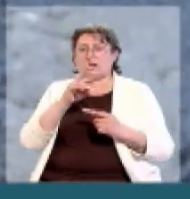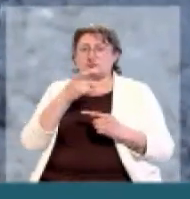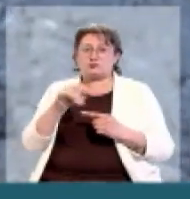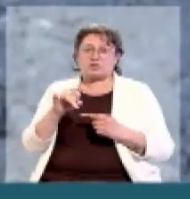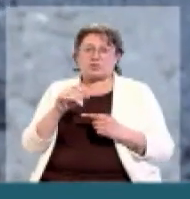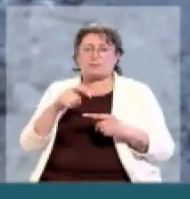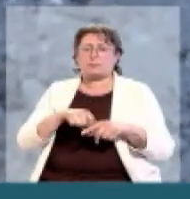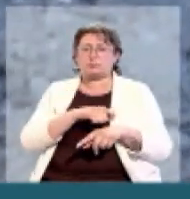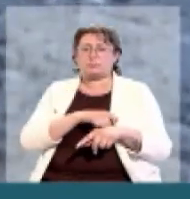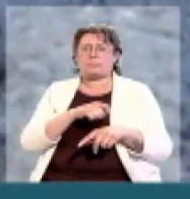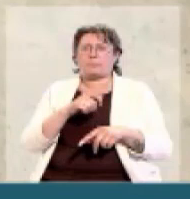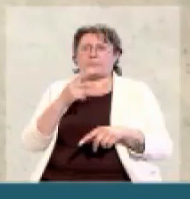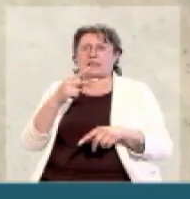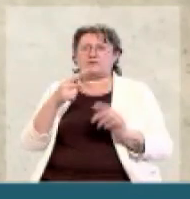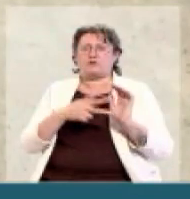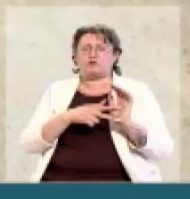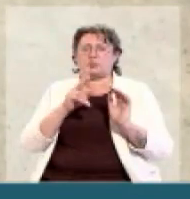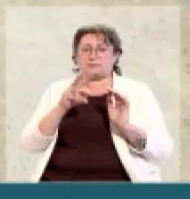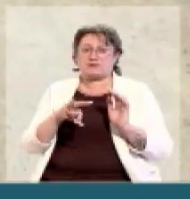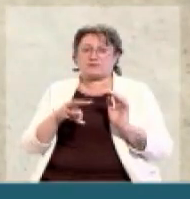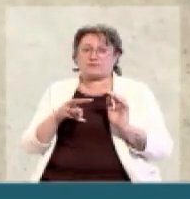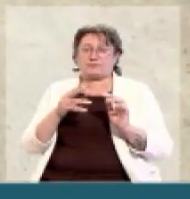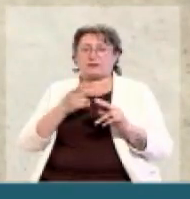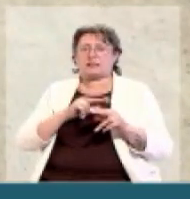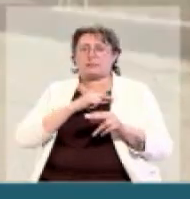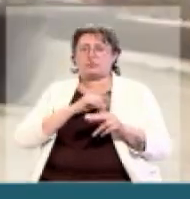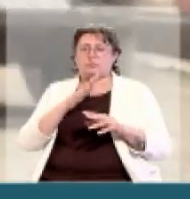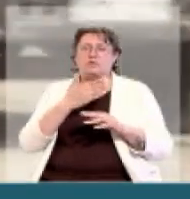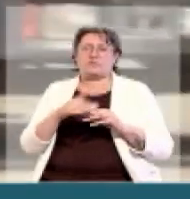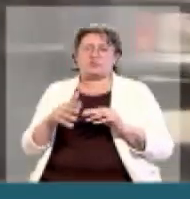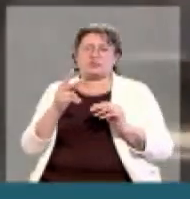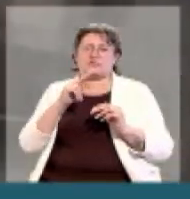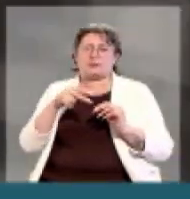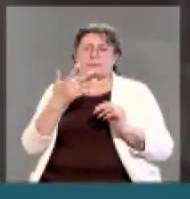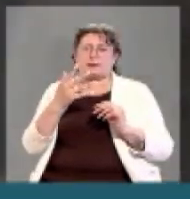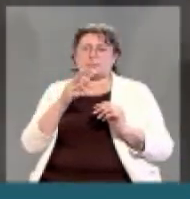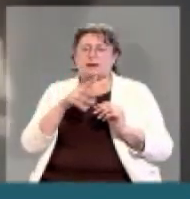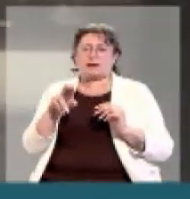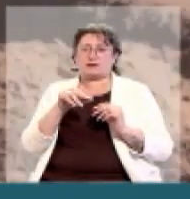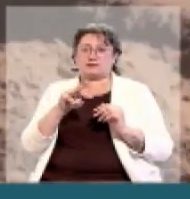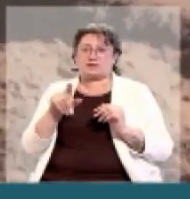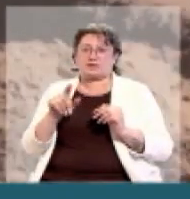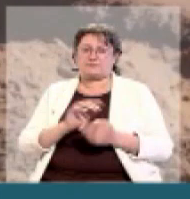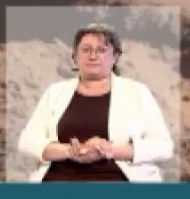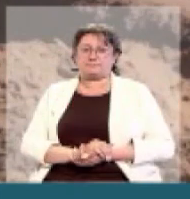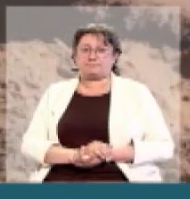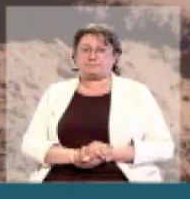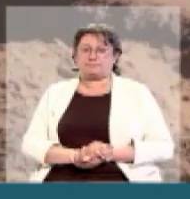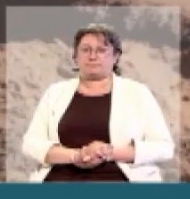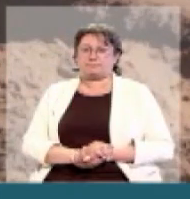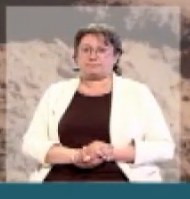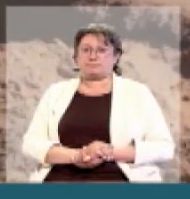Заречное. Протяженность участка 28 километров. На эти работы будет выделено 2,5 миллиарда тенге. Диана Спаев